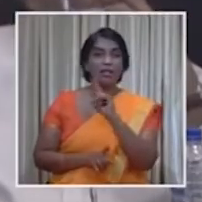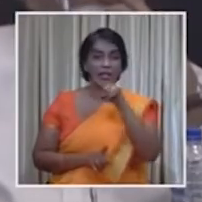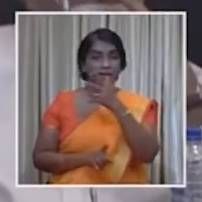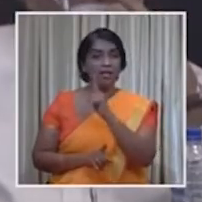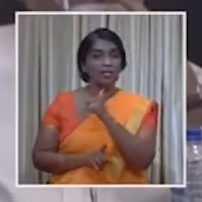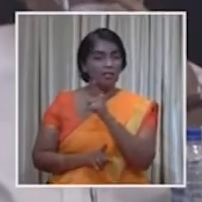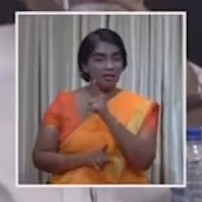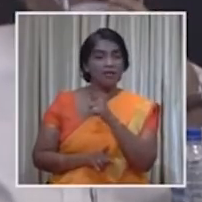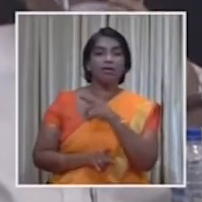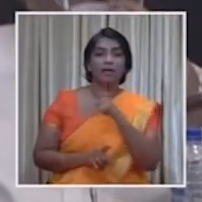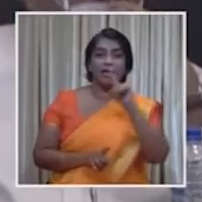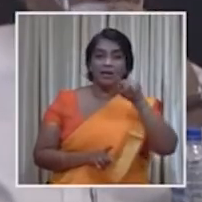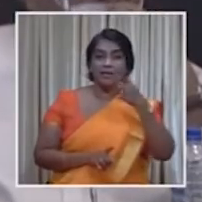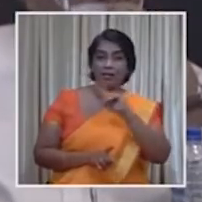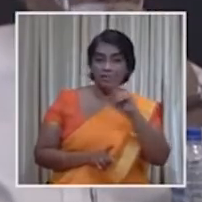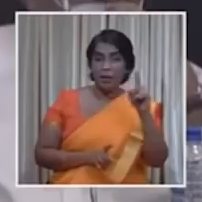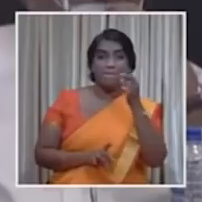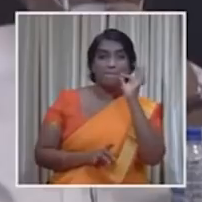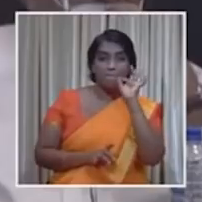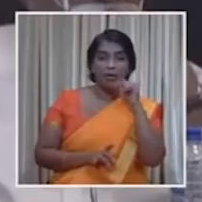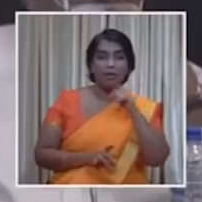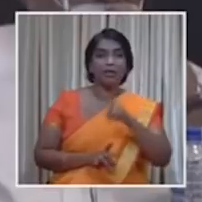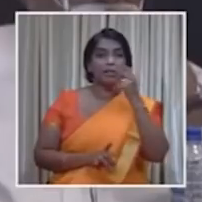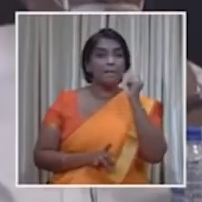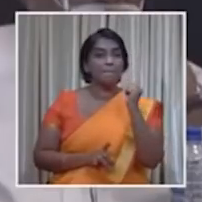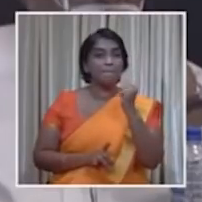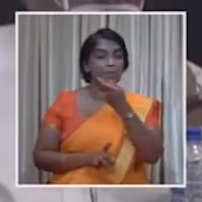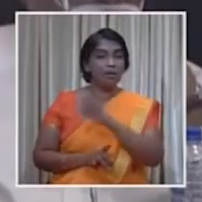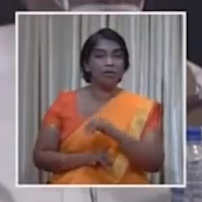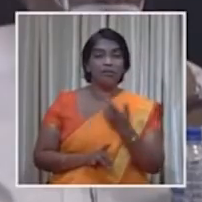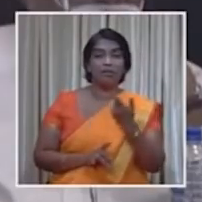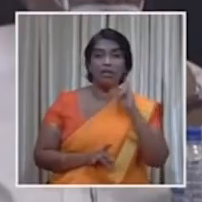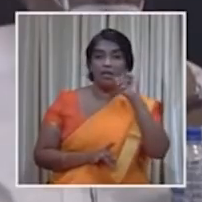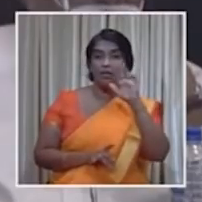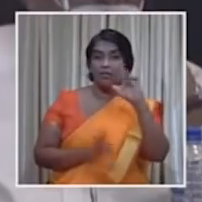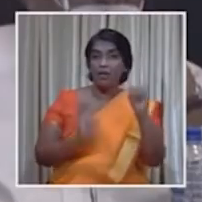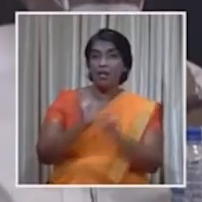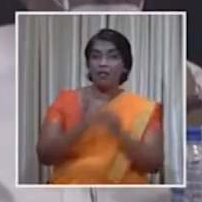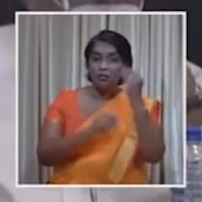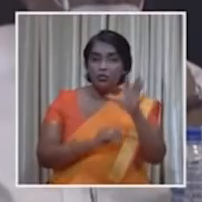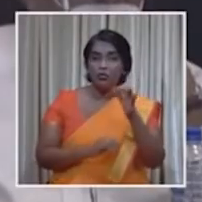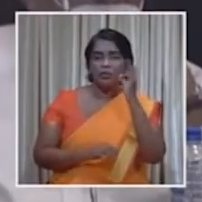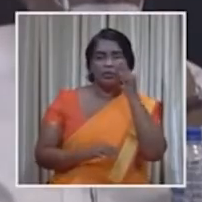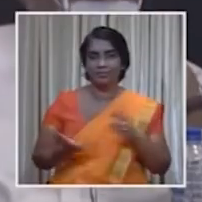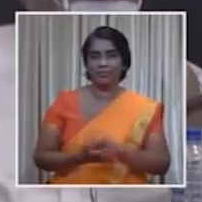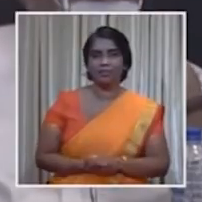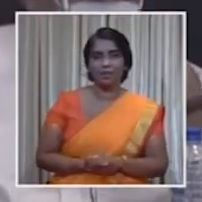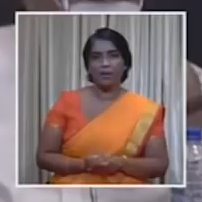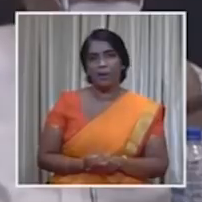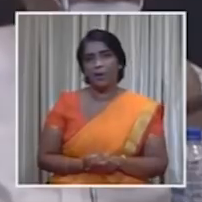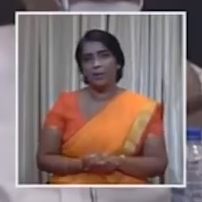170ට 110ට ගත්ත පරිප්පු රුපියල් 250ට ගන්නකොට 69 ලක්ෂයට ඡන්ද දීපු මිනිස්සු කියනවා මෙහෙම පරිප්පුවක් නම් ජීවිතේට කෑවේ නෑ